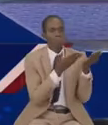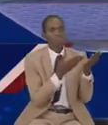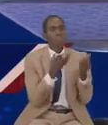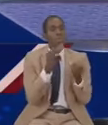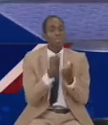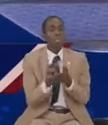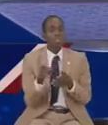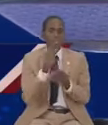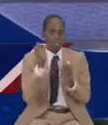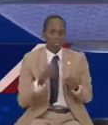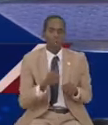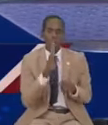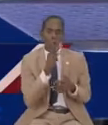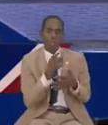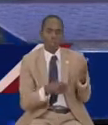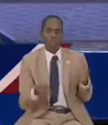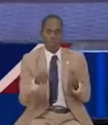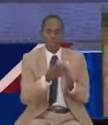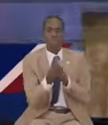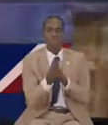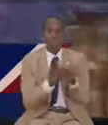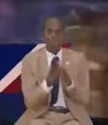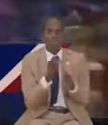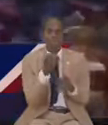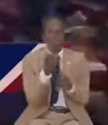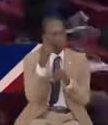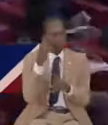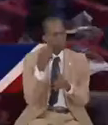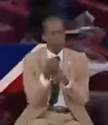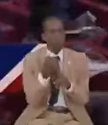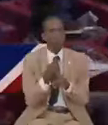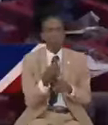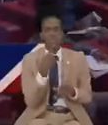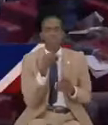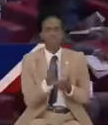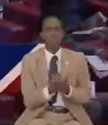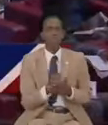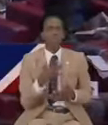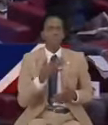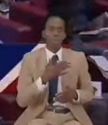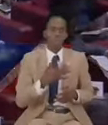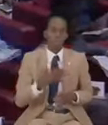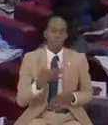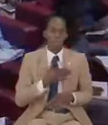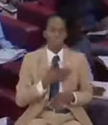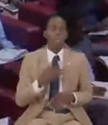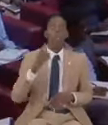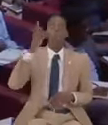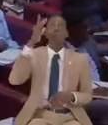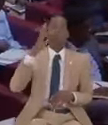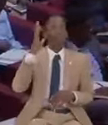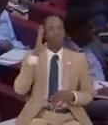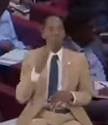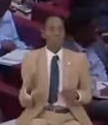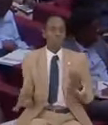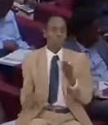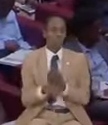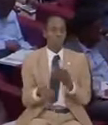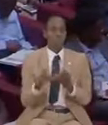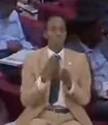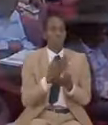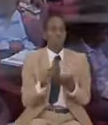pour qu'il soit corrompu verser 17 mon Dieu les rejettera